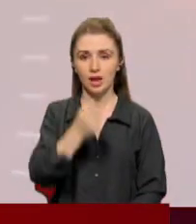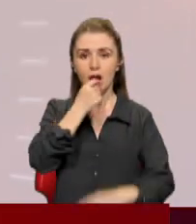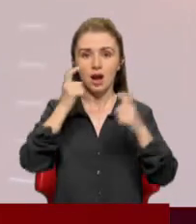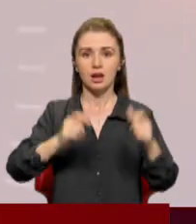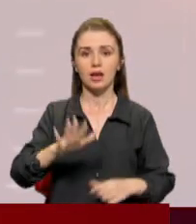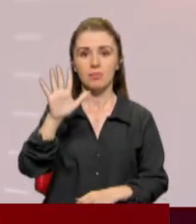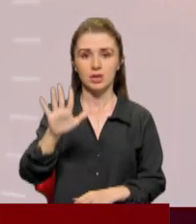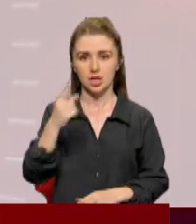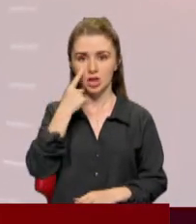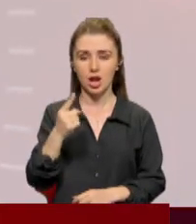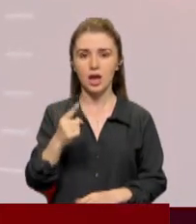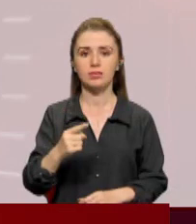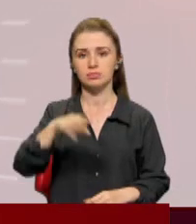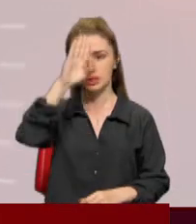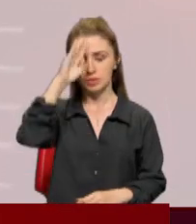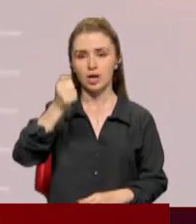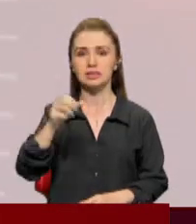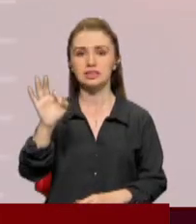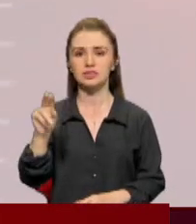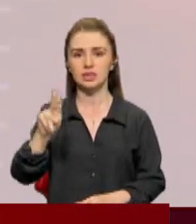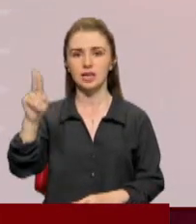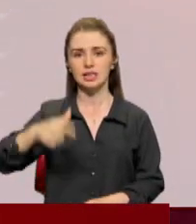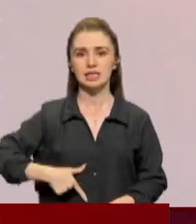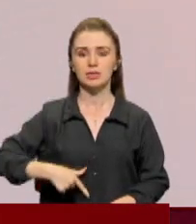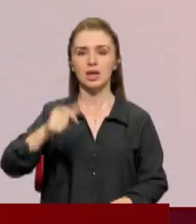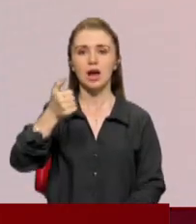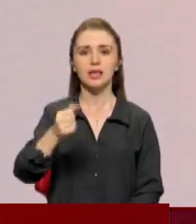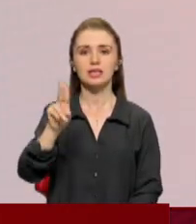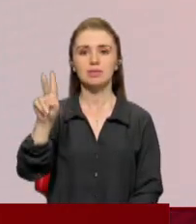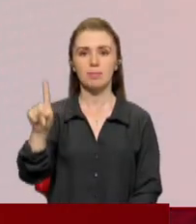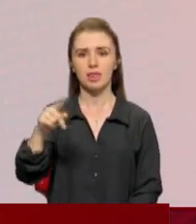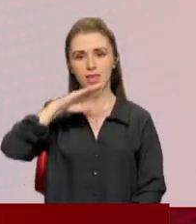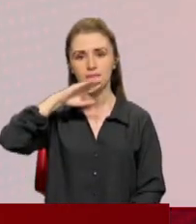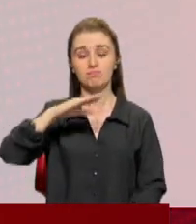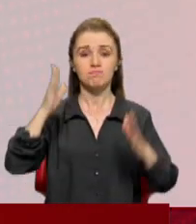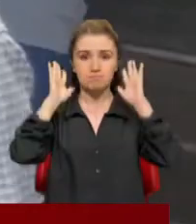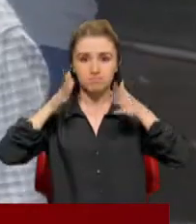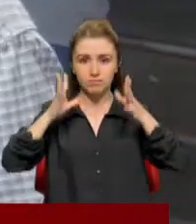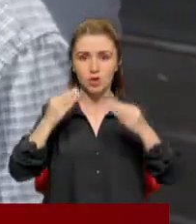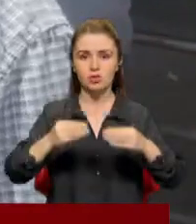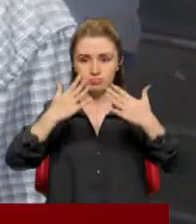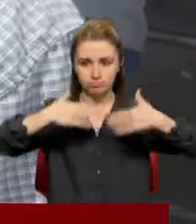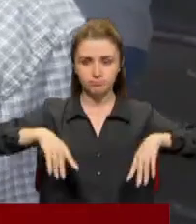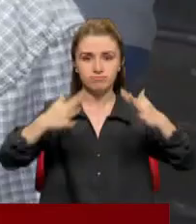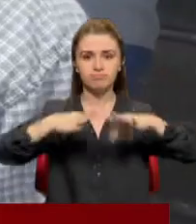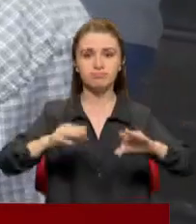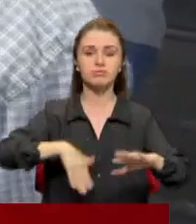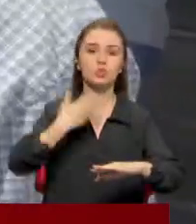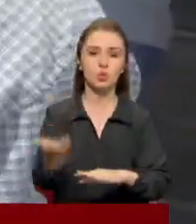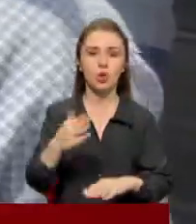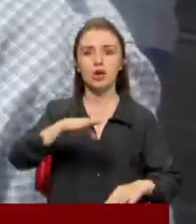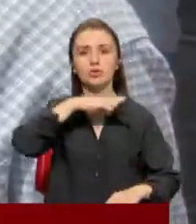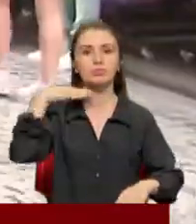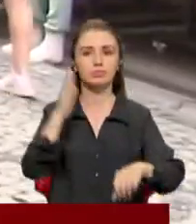Ankara'da 5.54, İstanbul'da 6.07, İzmir'de 6.21'de bayram namazı kılınacak. Kesim alanları da hazır. Namazın ardından